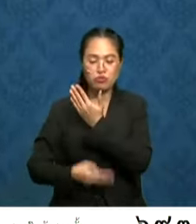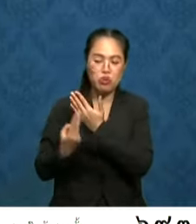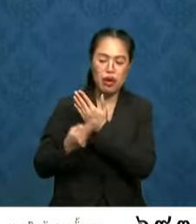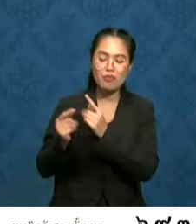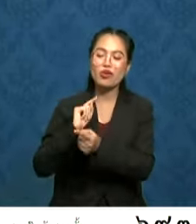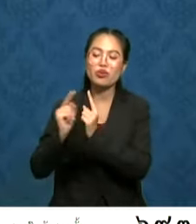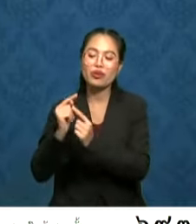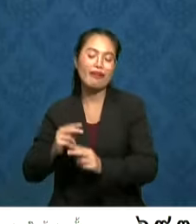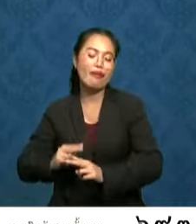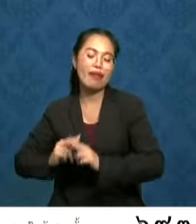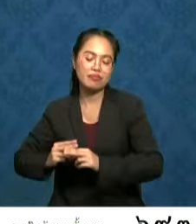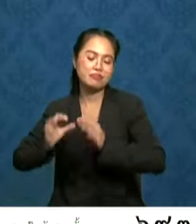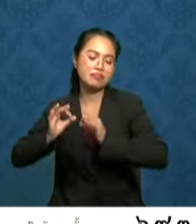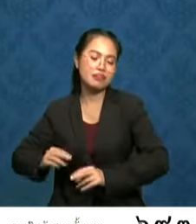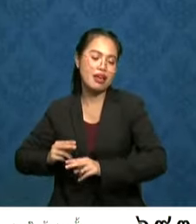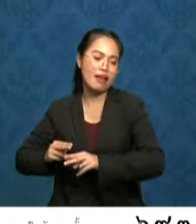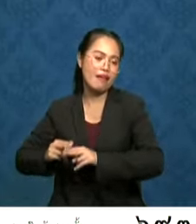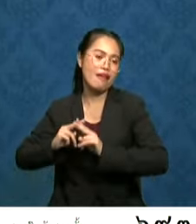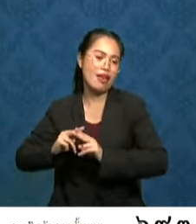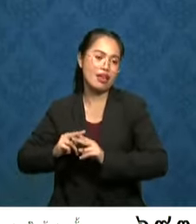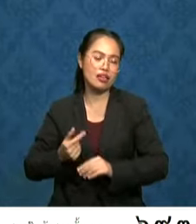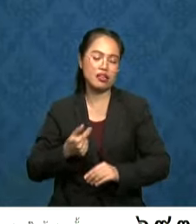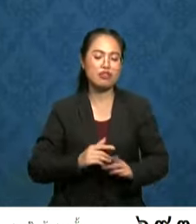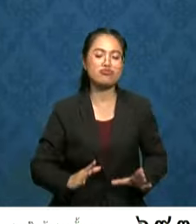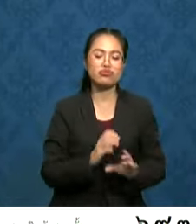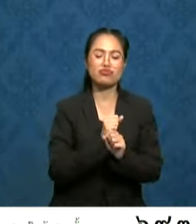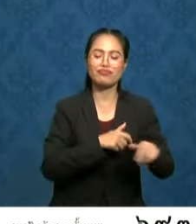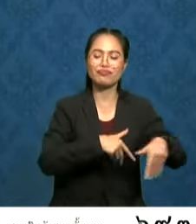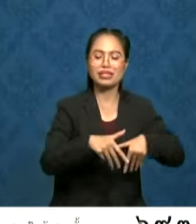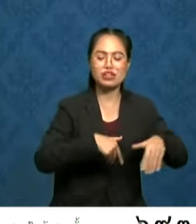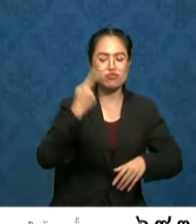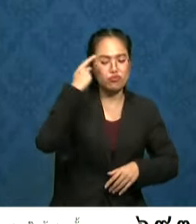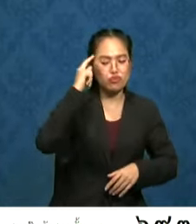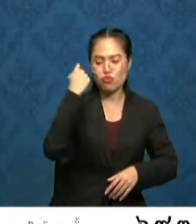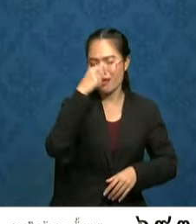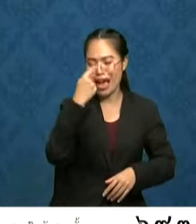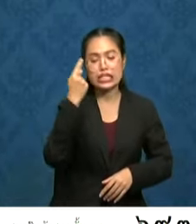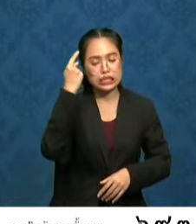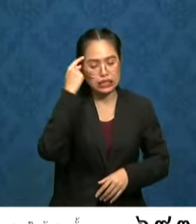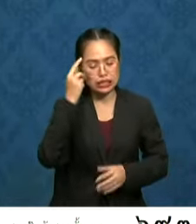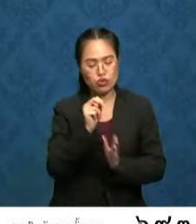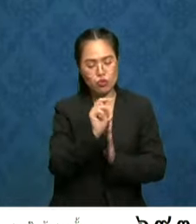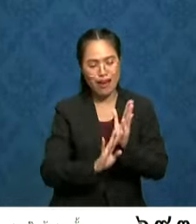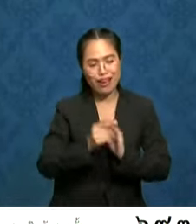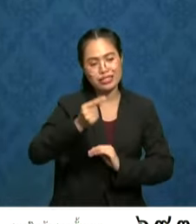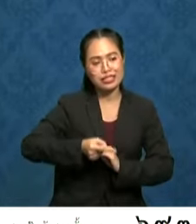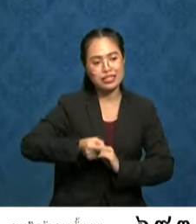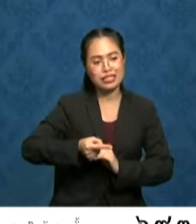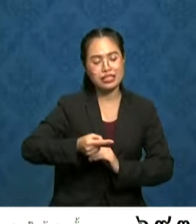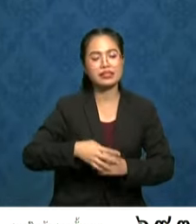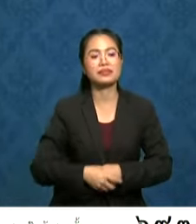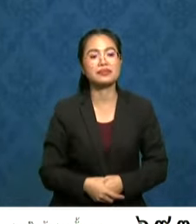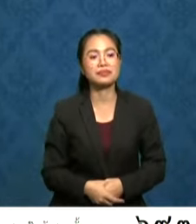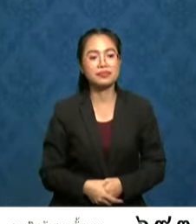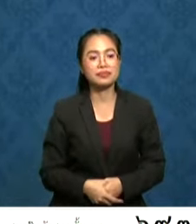เซฟเฮ้านะคะแล้วเราก็ไม่มีทางรู้ได้เลยว่าตกลงแล้วใครคือตัวจริงนะคะอีกประเด็นนึงค่ะที่มัน